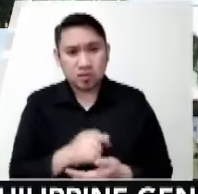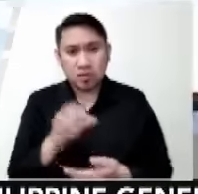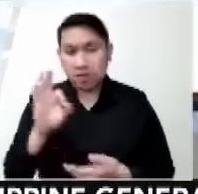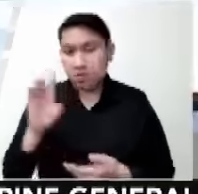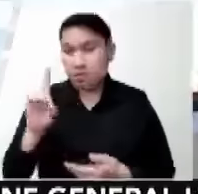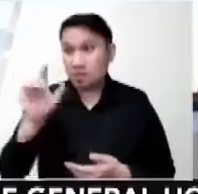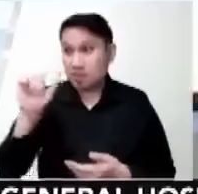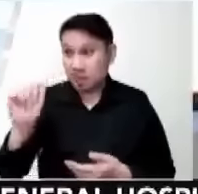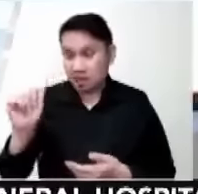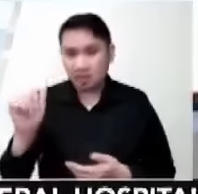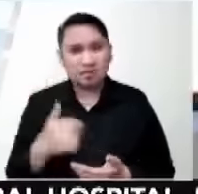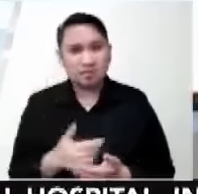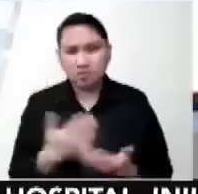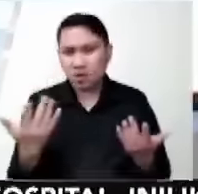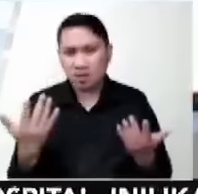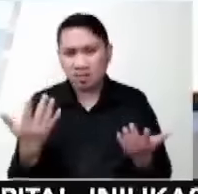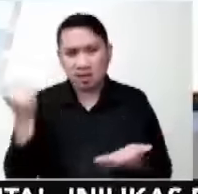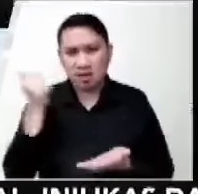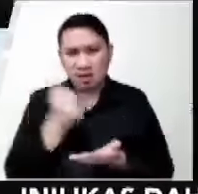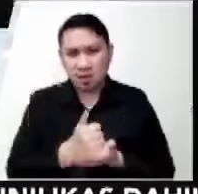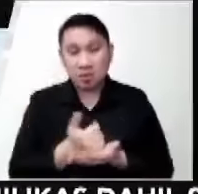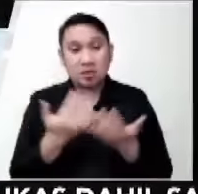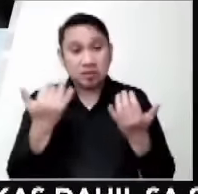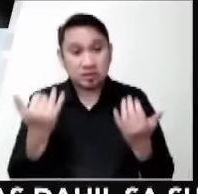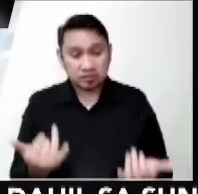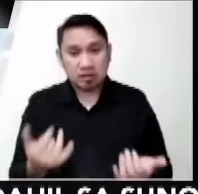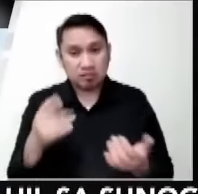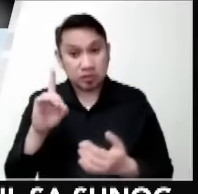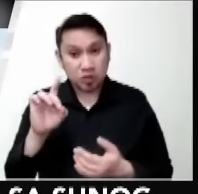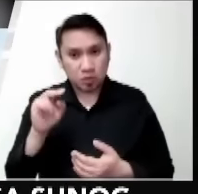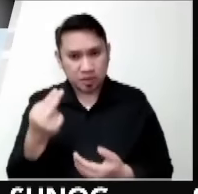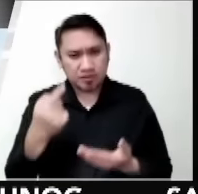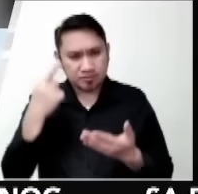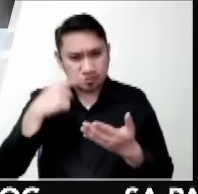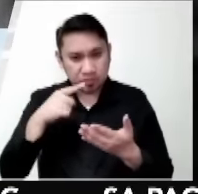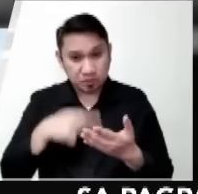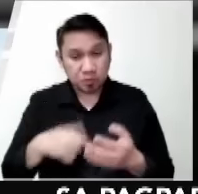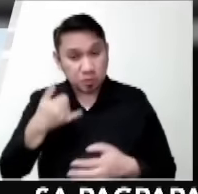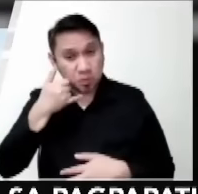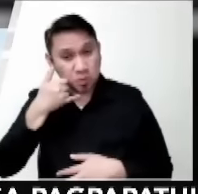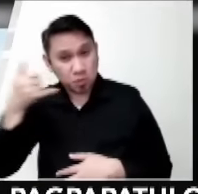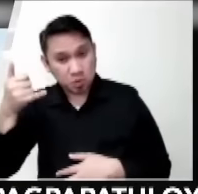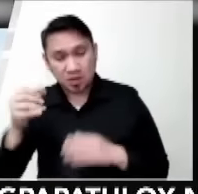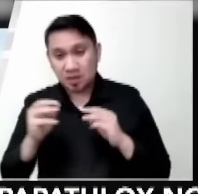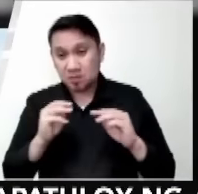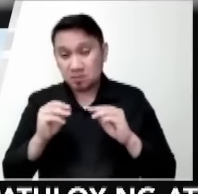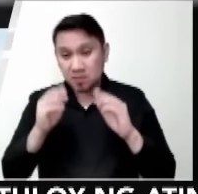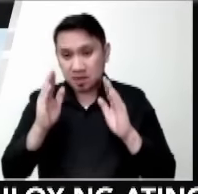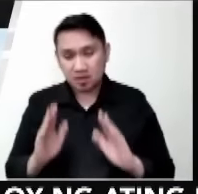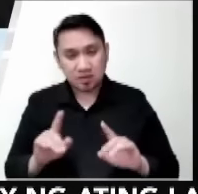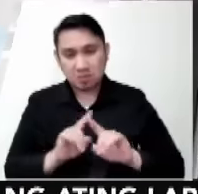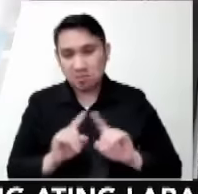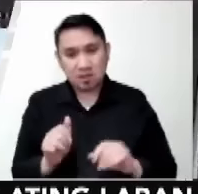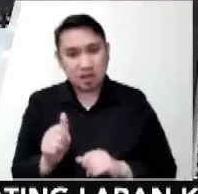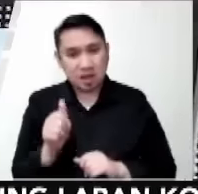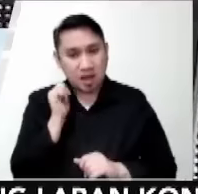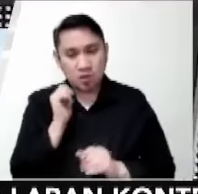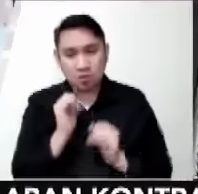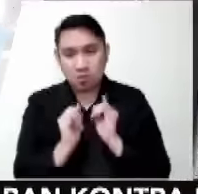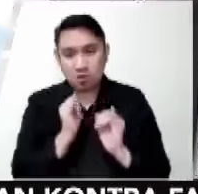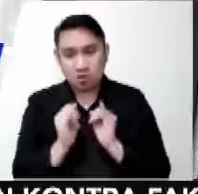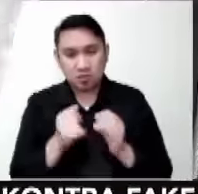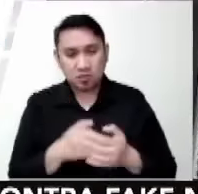Pilipinas, kaya iimbestigahan na ito ng DOH. Nakausap namin sa telepono ang manager ng spa pero tumanggi siyang magbigay ng pahayag. Pag